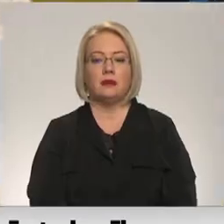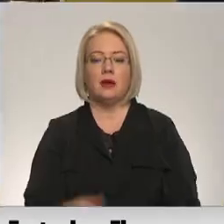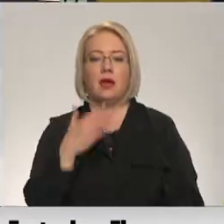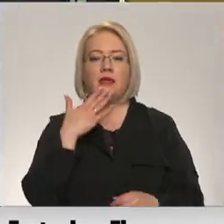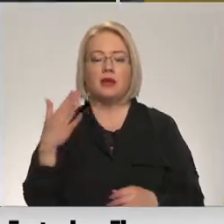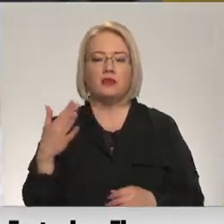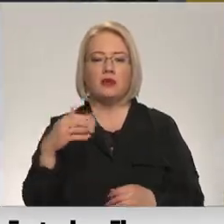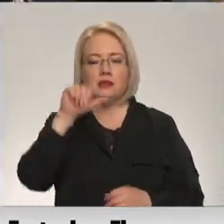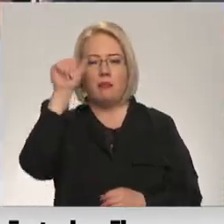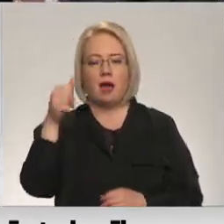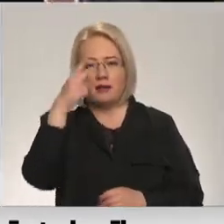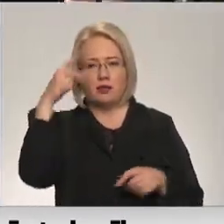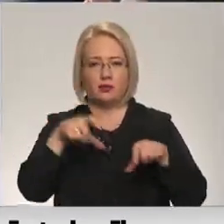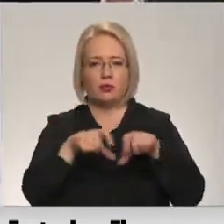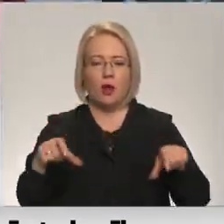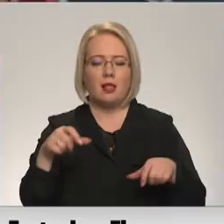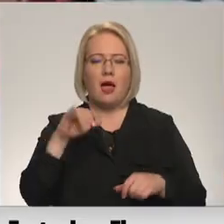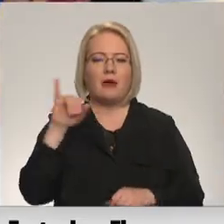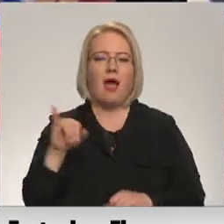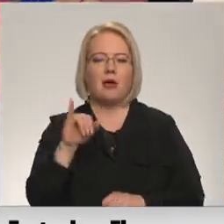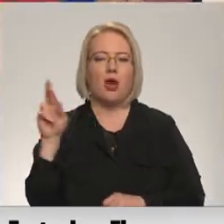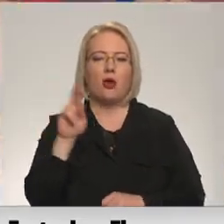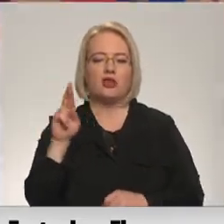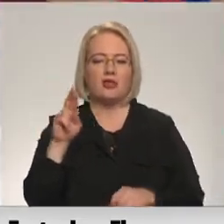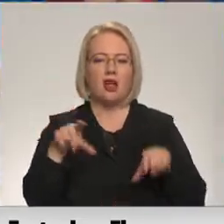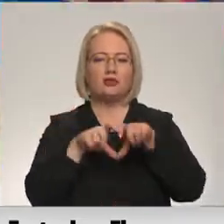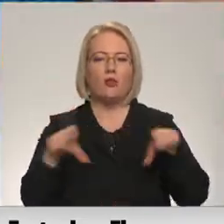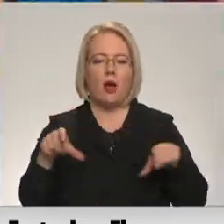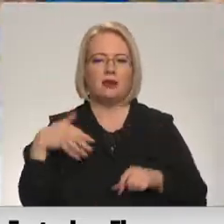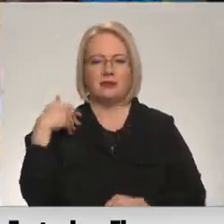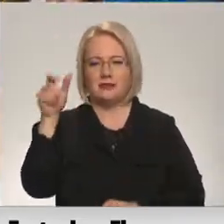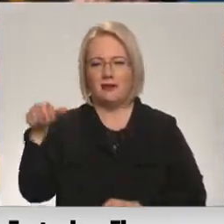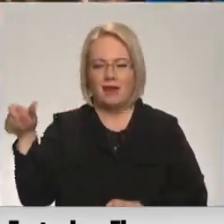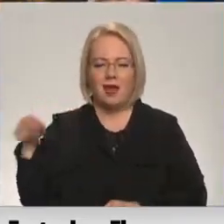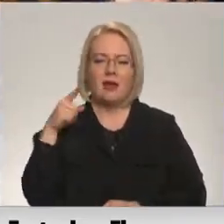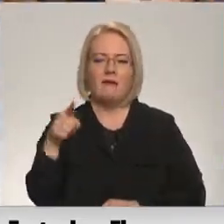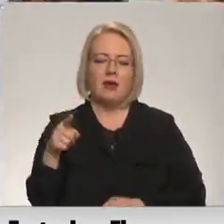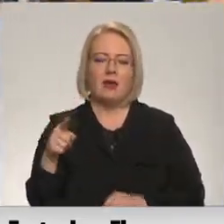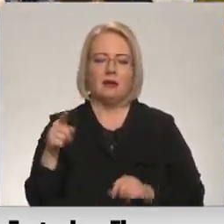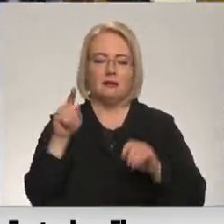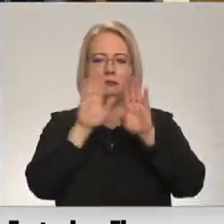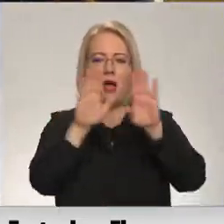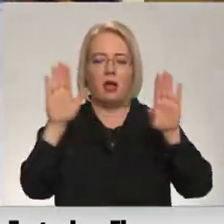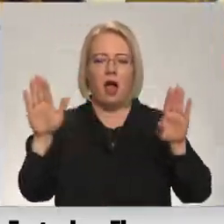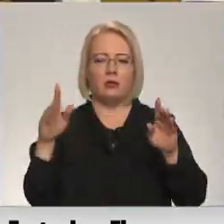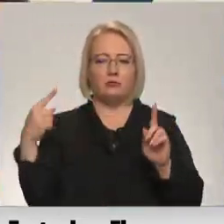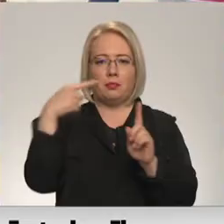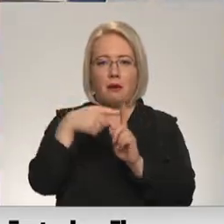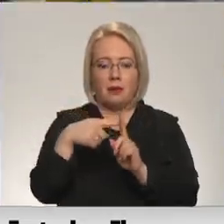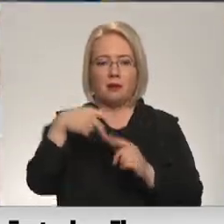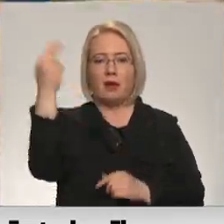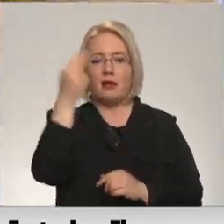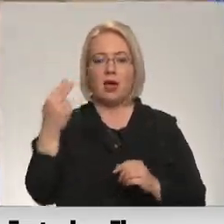Nacionālās mākslas vidusskolas Jāņa Rozentāla mākslas skolas audzēkņi papildina pie Krievijas vēstniecības noliktos plakātus.